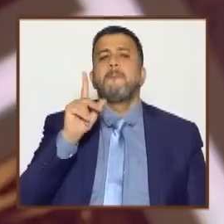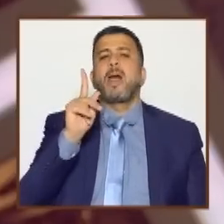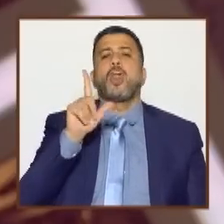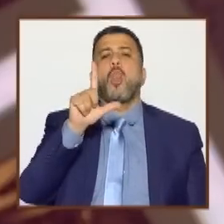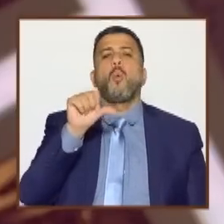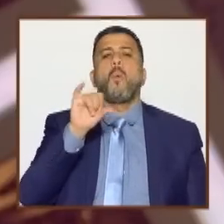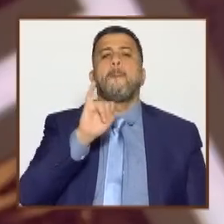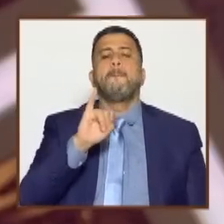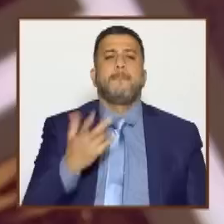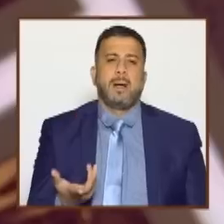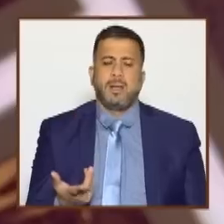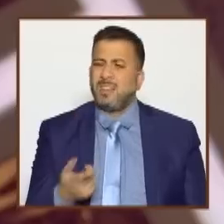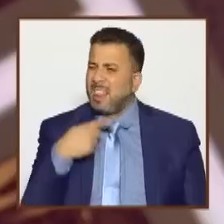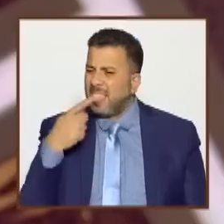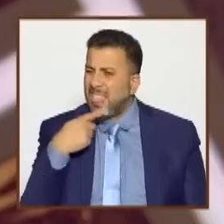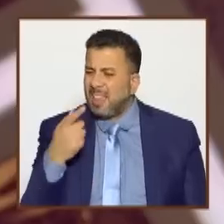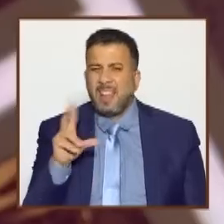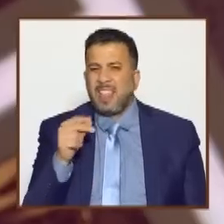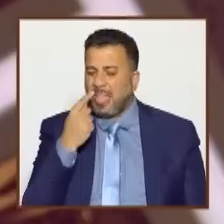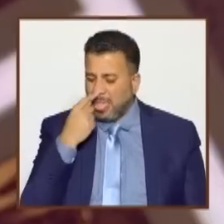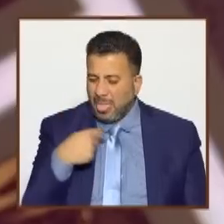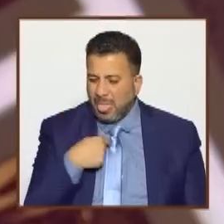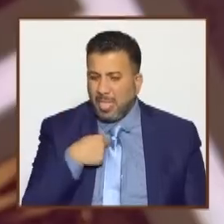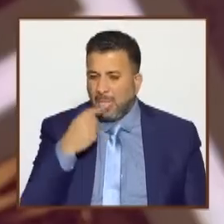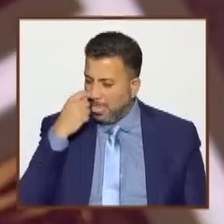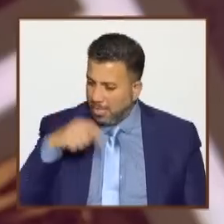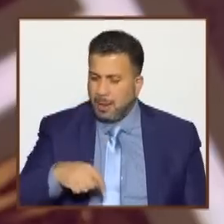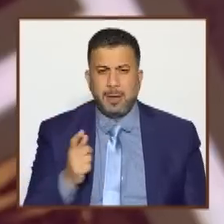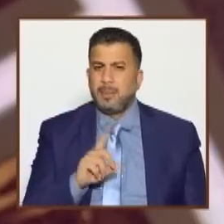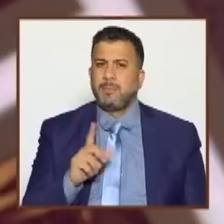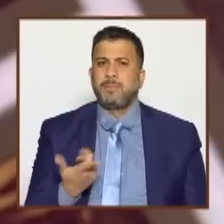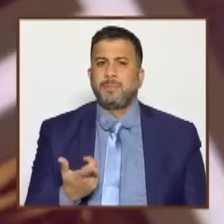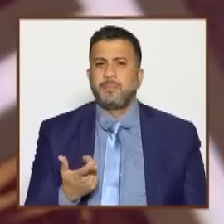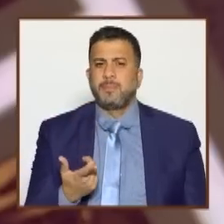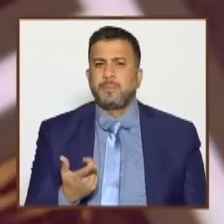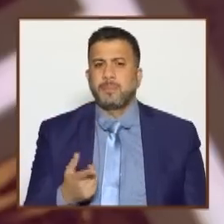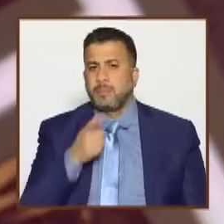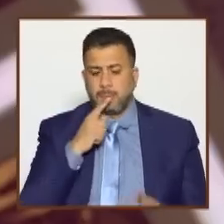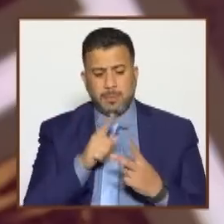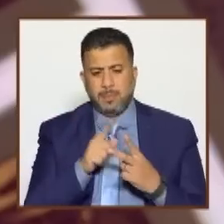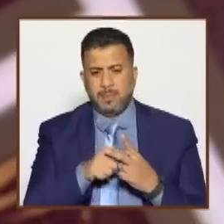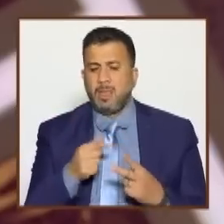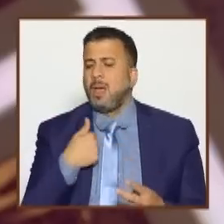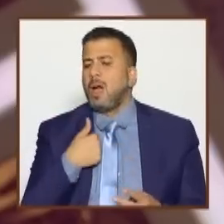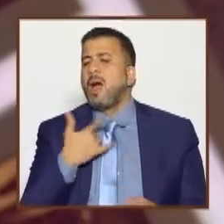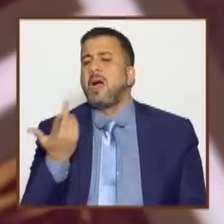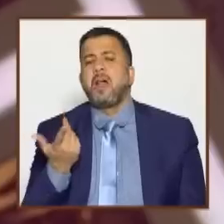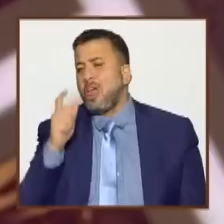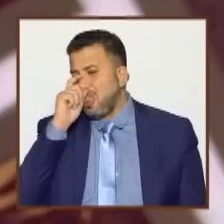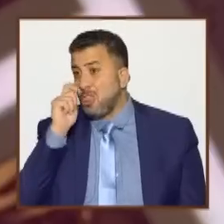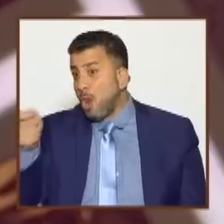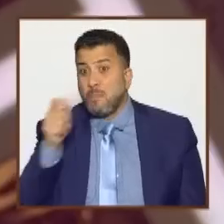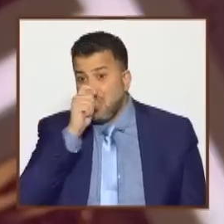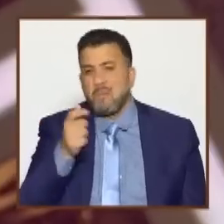وفيه والعياذ بالله يعني إذلال للنفس، يعني جمع أمرين، تزكية أنه دائما مظلوم ما يظلم